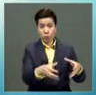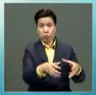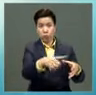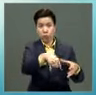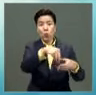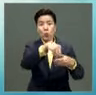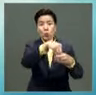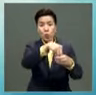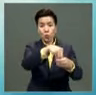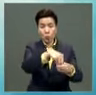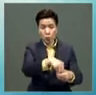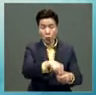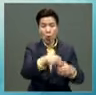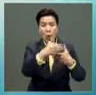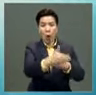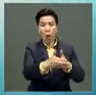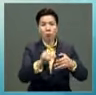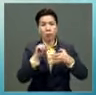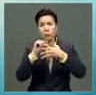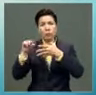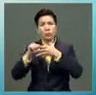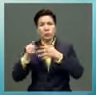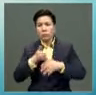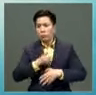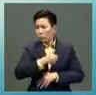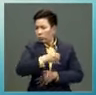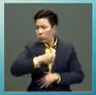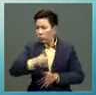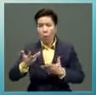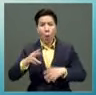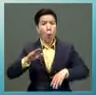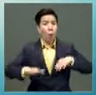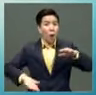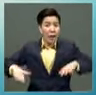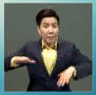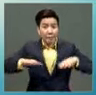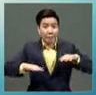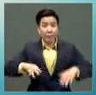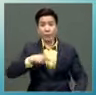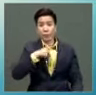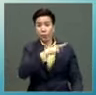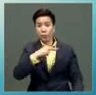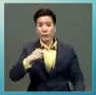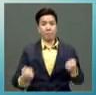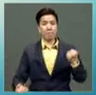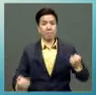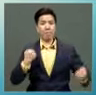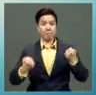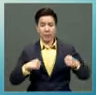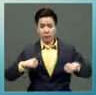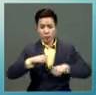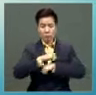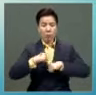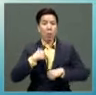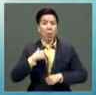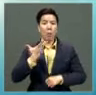อยู่ในห้องที่คอนโดไม่ได้ออกไปใช้บริการสระว่ายน้ำหรือฟิตเนสที่บิด